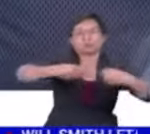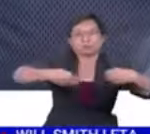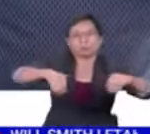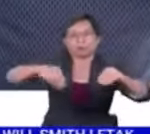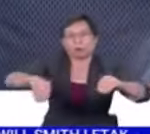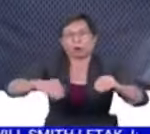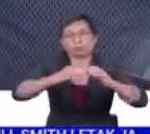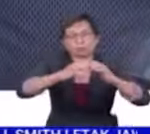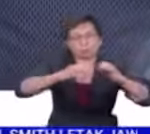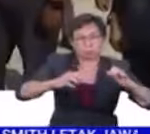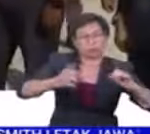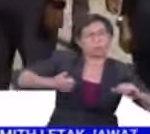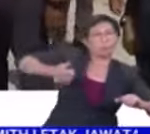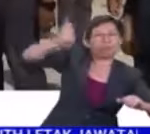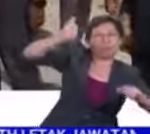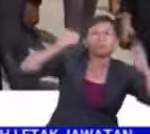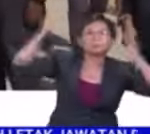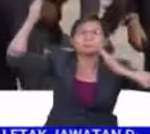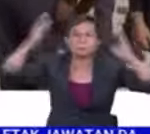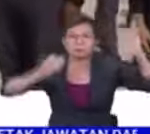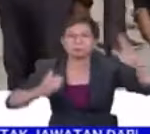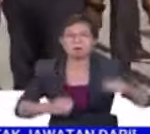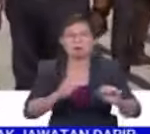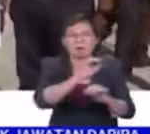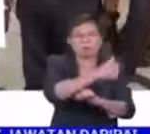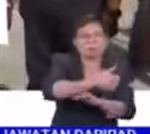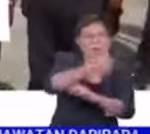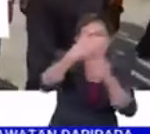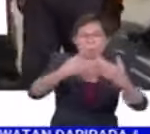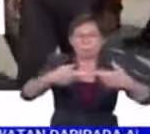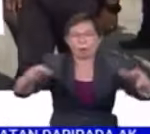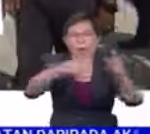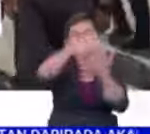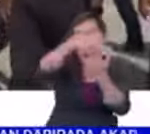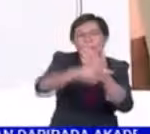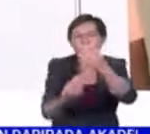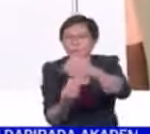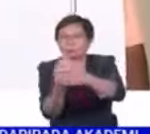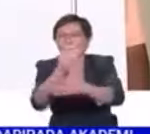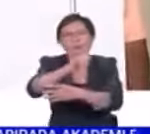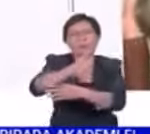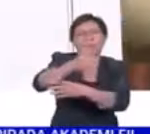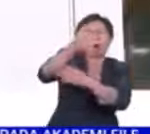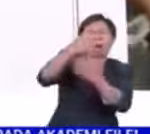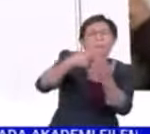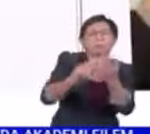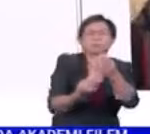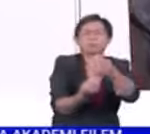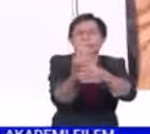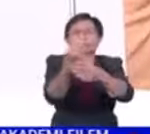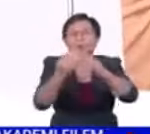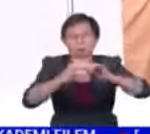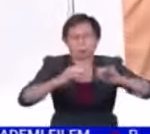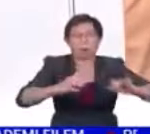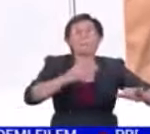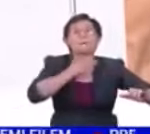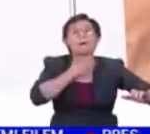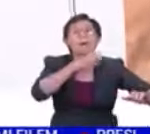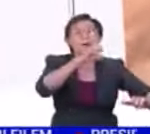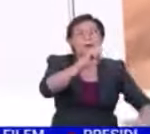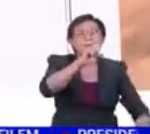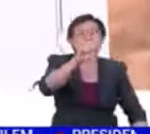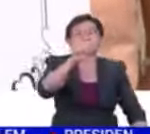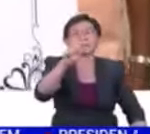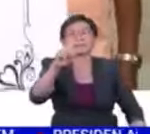yang utama di Malaysia. Beliau terdahulu merasmikan projek penanaman pertama projek penanaman durian Perak SADC